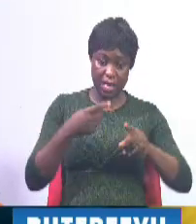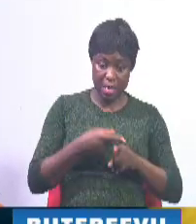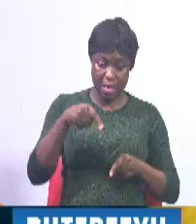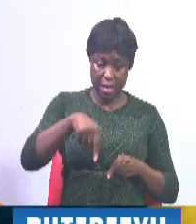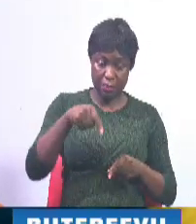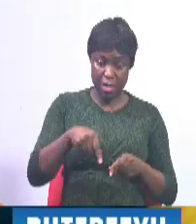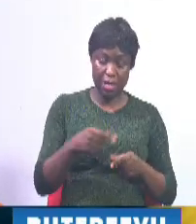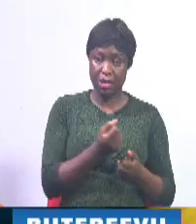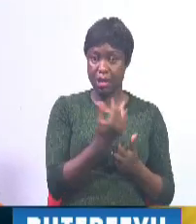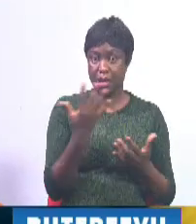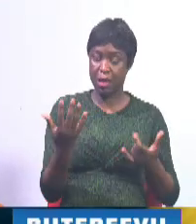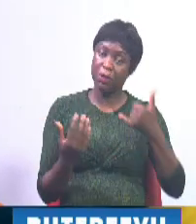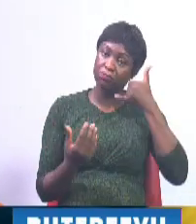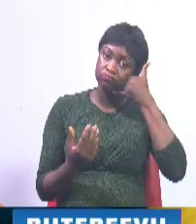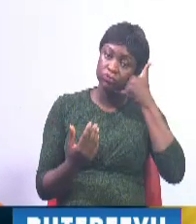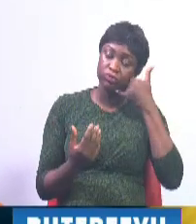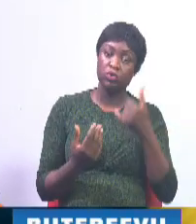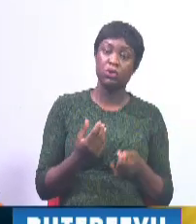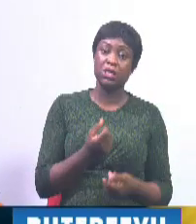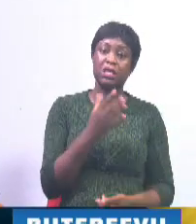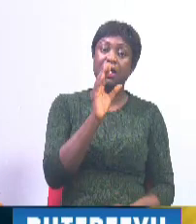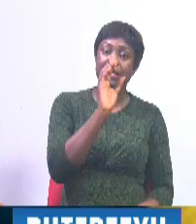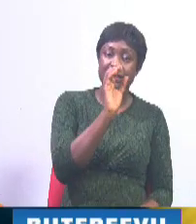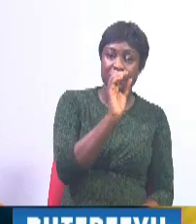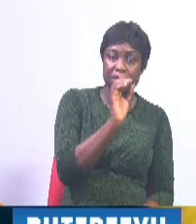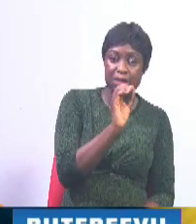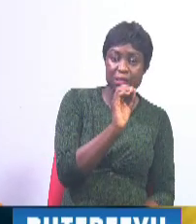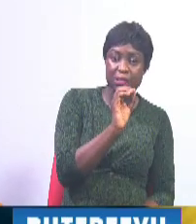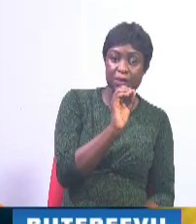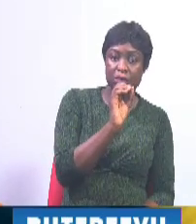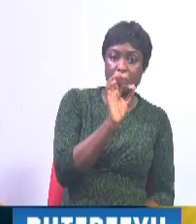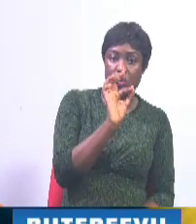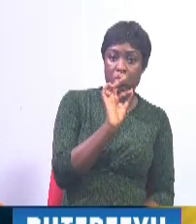munsasiremu kanji some bulungi bwenti eri